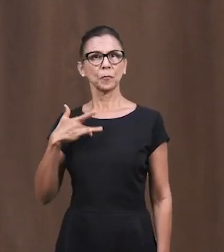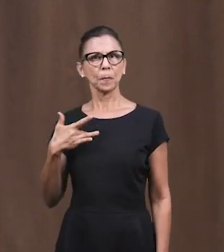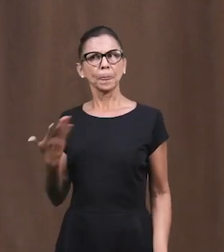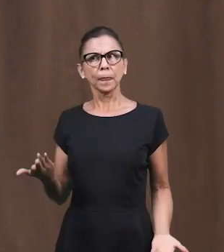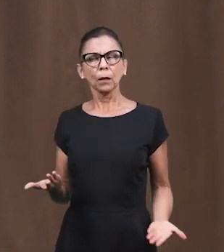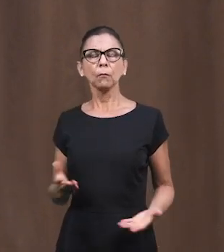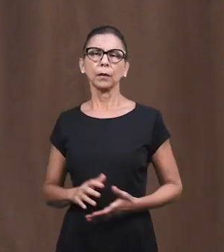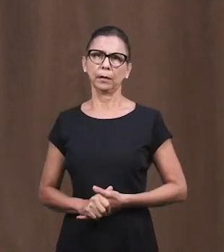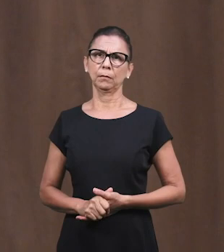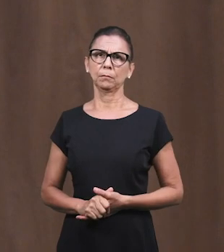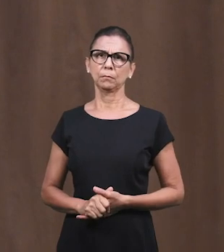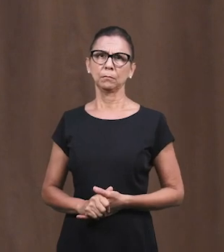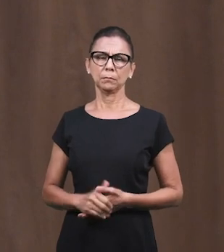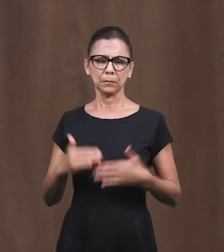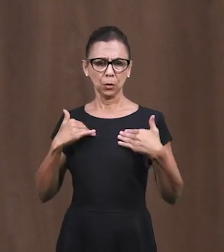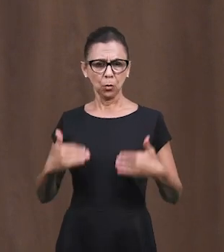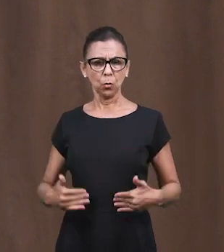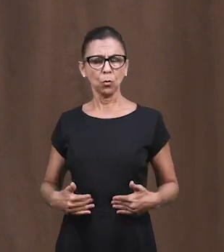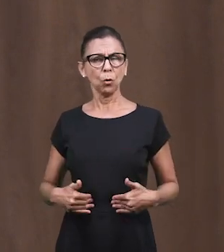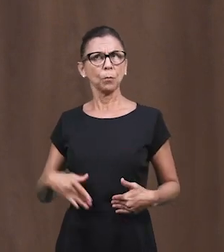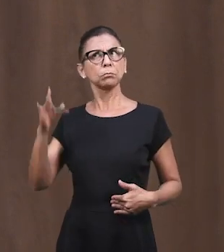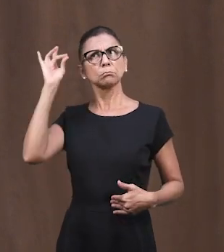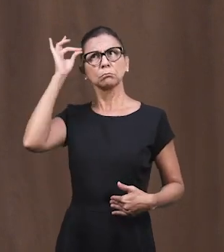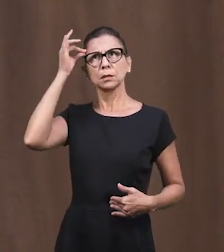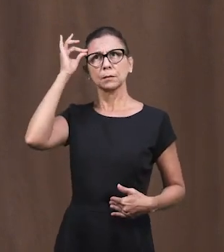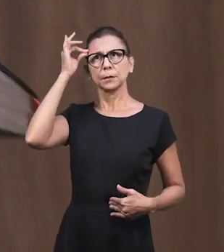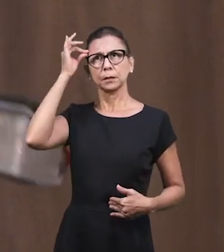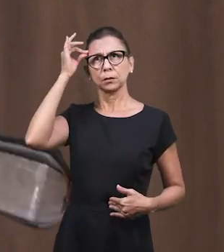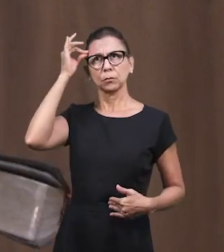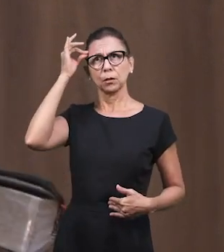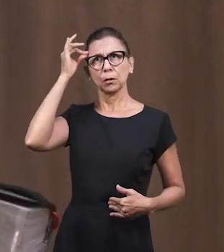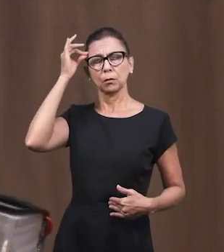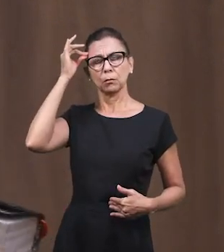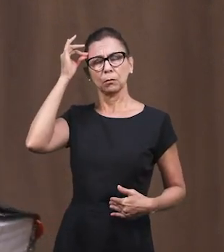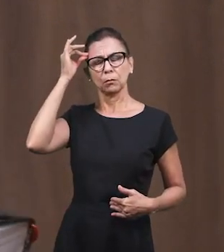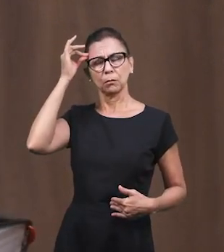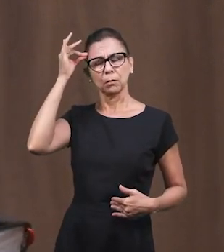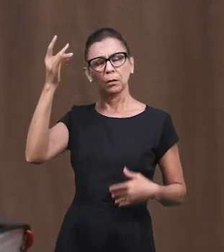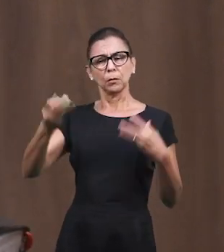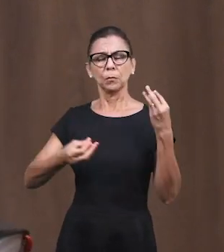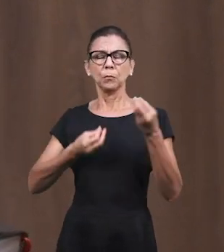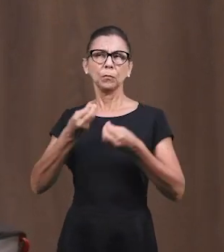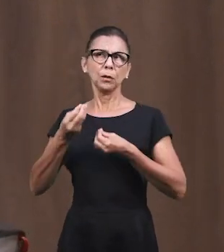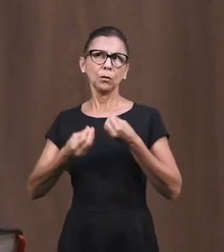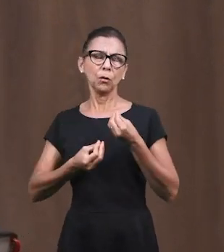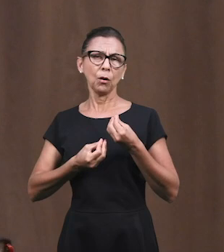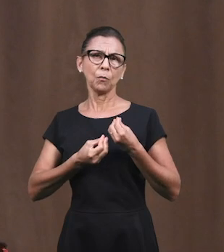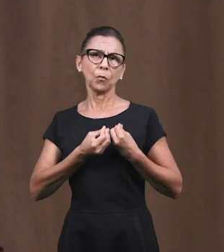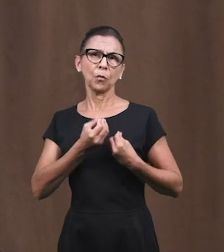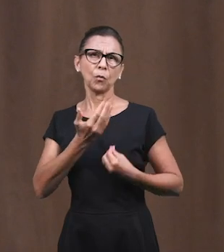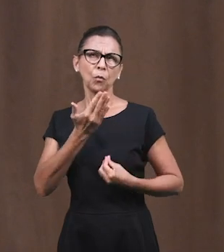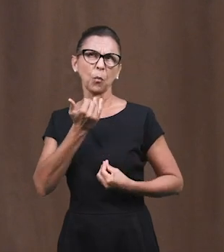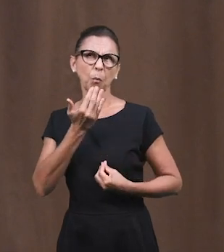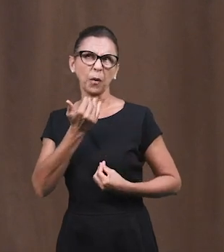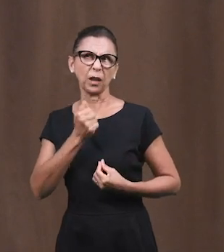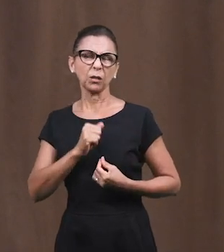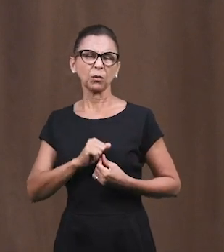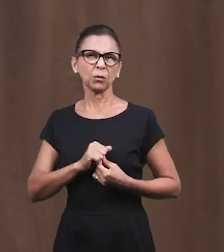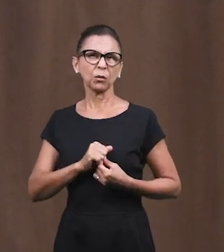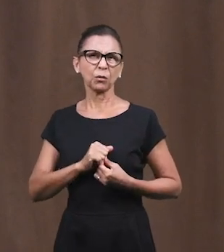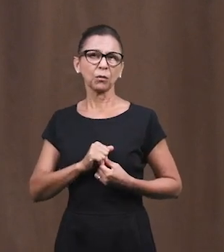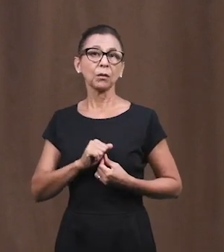spirituel aussi, il a besoin de se nourrir. Et comment on va nourrir notre corps